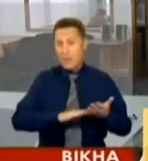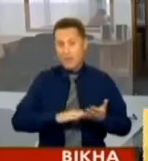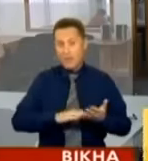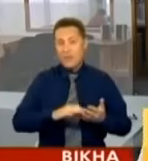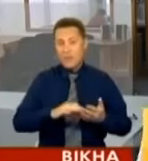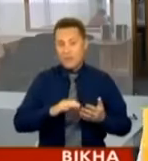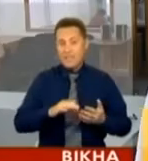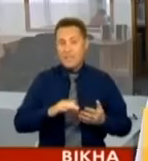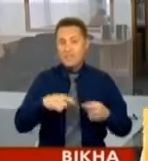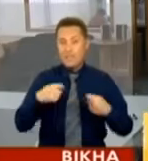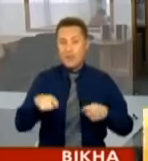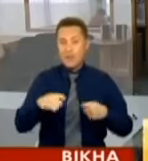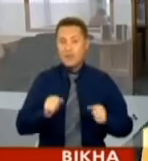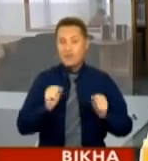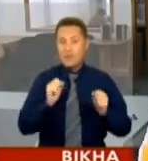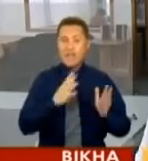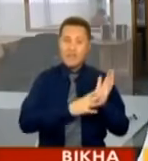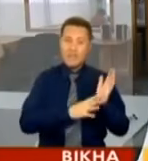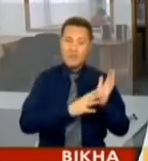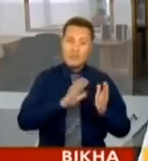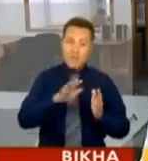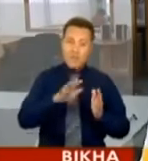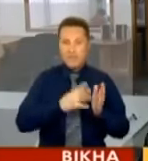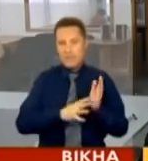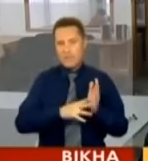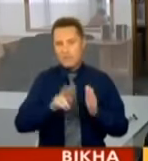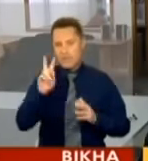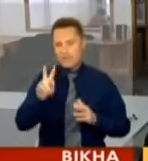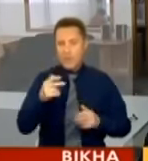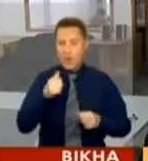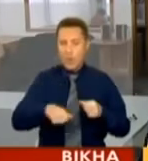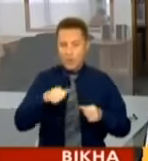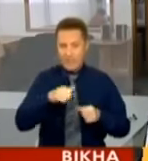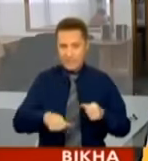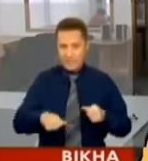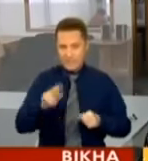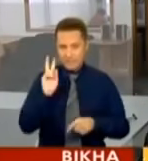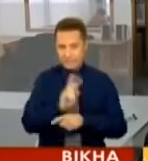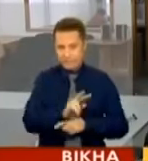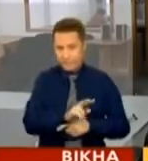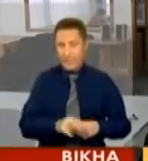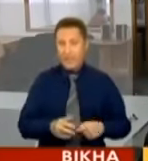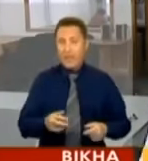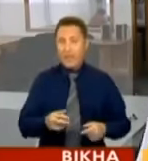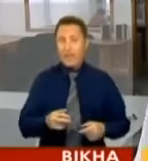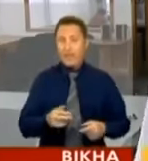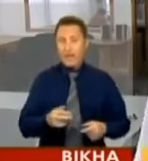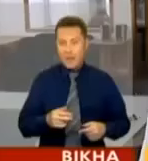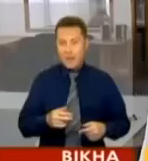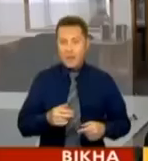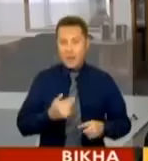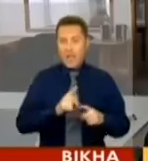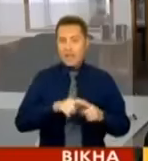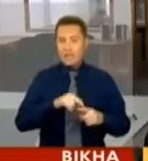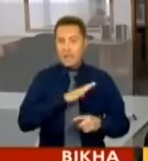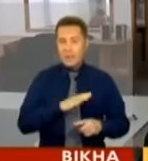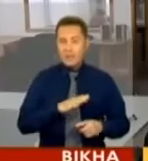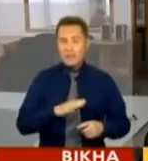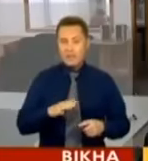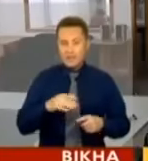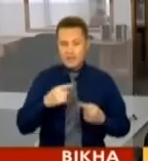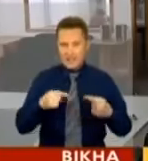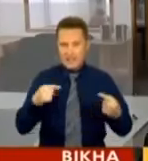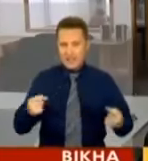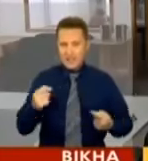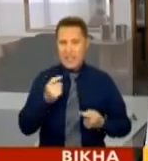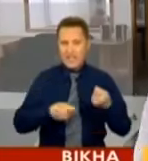бензин 92-го, або навіть 95-го, з додатком определенних присадок, в своє час, скажімо, там був тетраетил свинец, який,